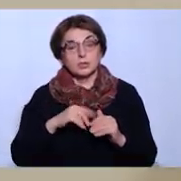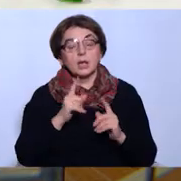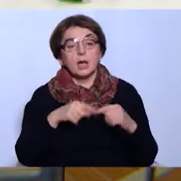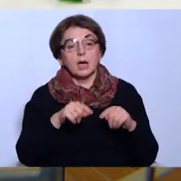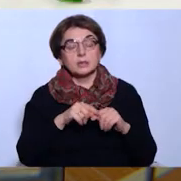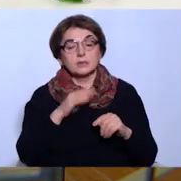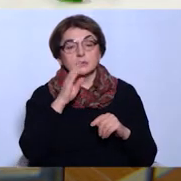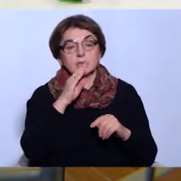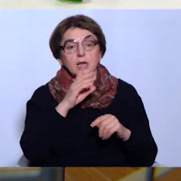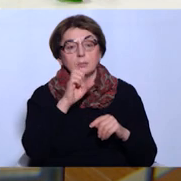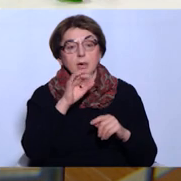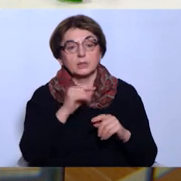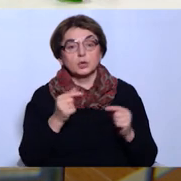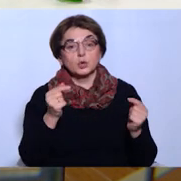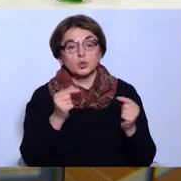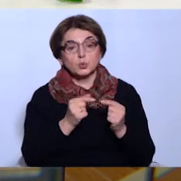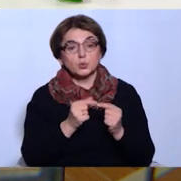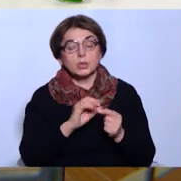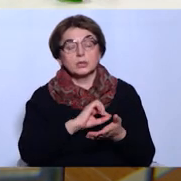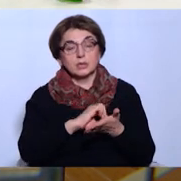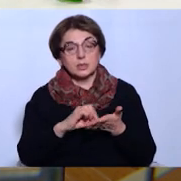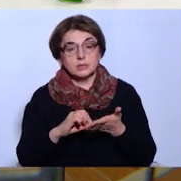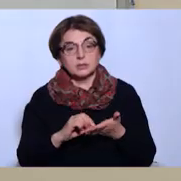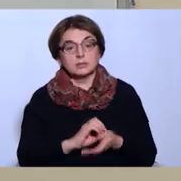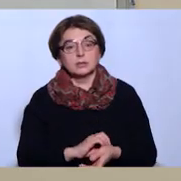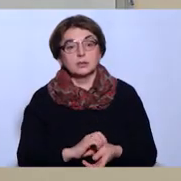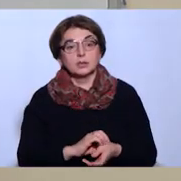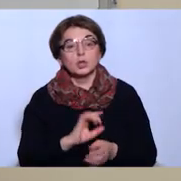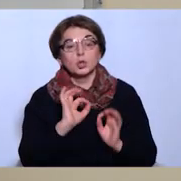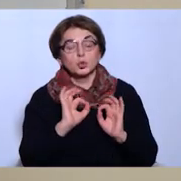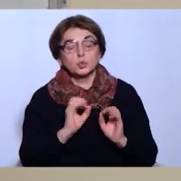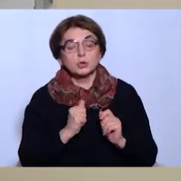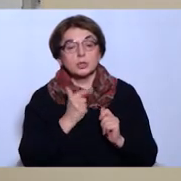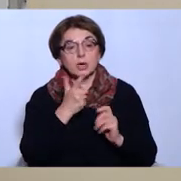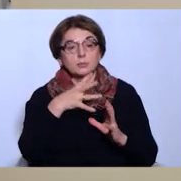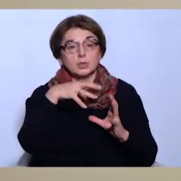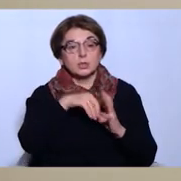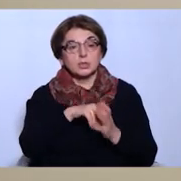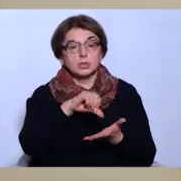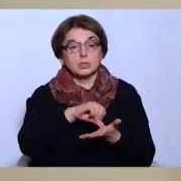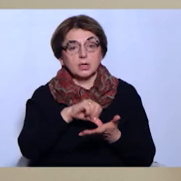წყალბადით, ვინაიდან ასე უფრო ზუსტად დაწერთ სწორი რაოდენობის წყალბად ატომებს.